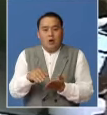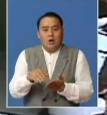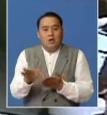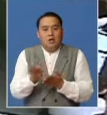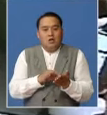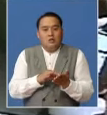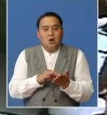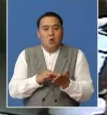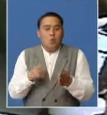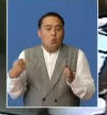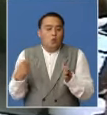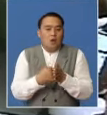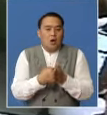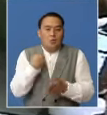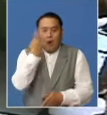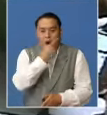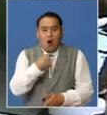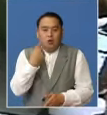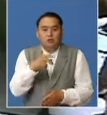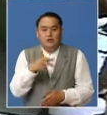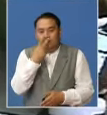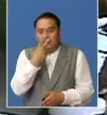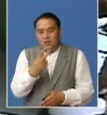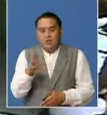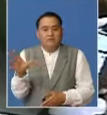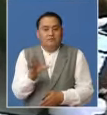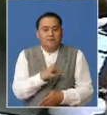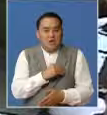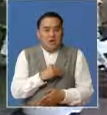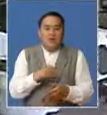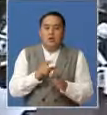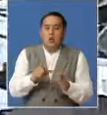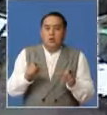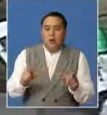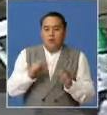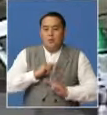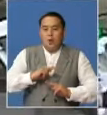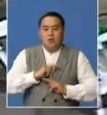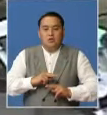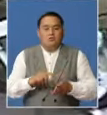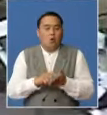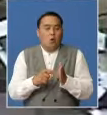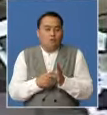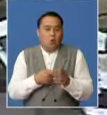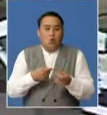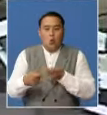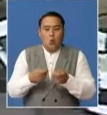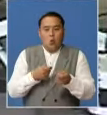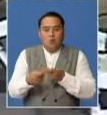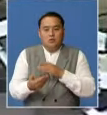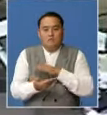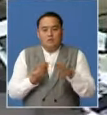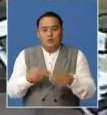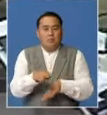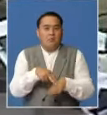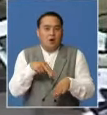резко ударил оператора по лицу. Все это видели присутствующие в зале посетители и работники фронт-офиса. Руководитель ЦОН вызвал